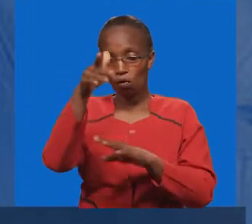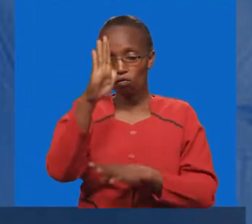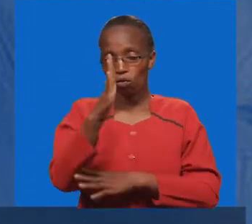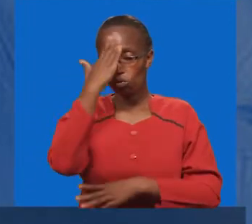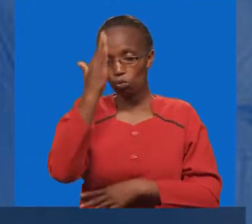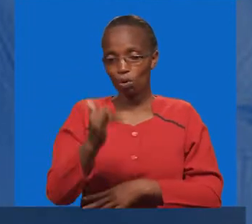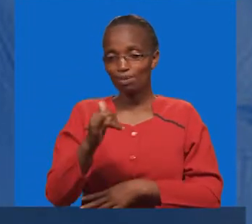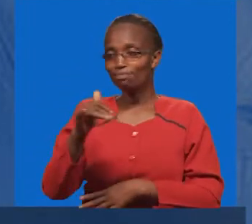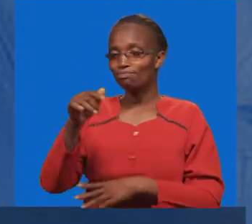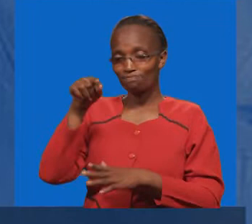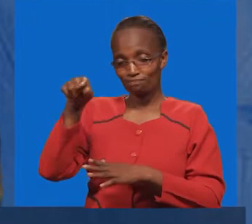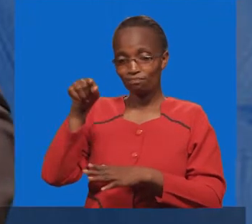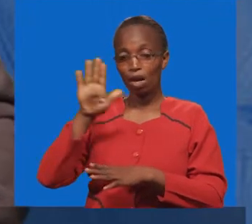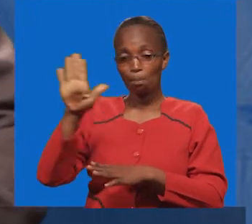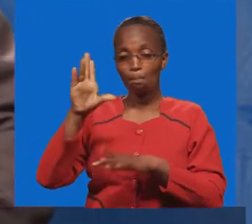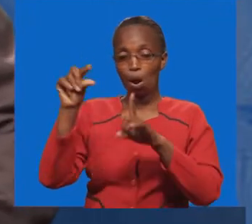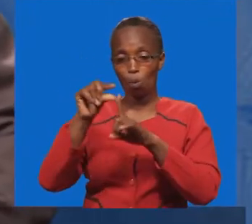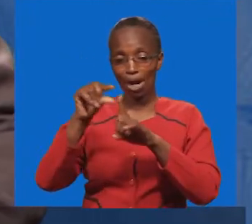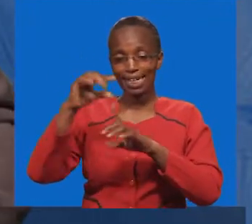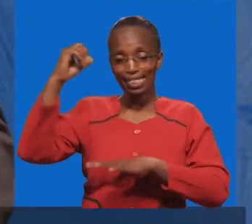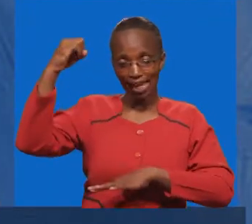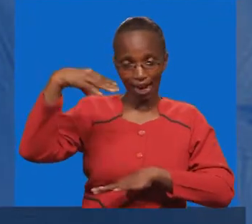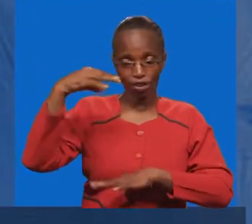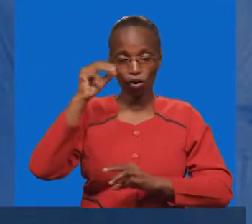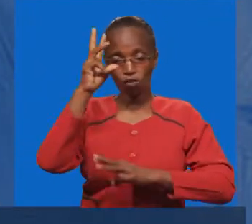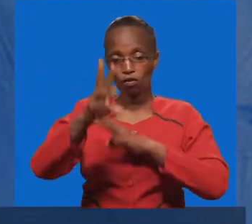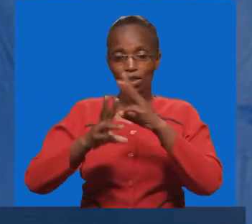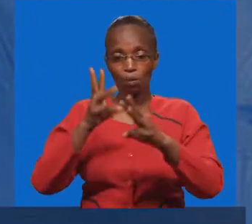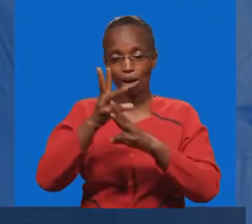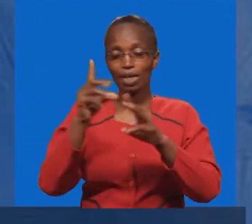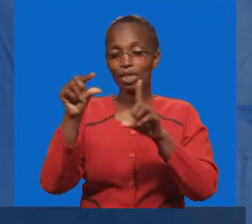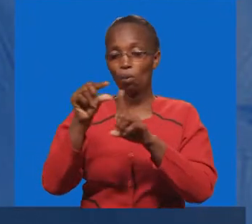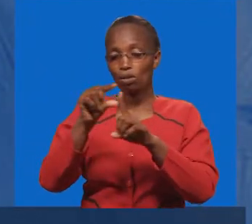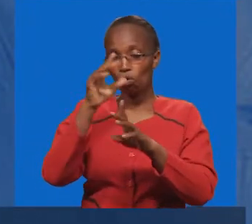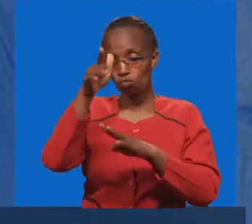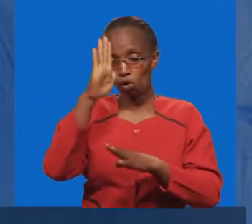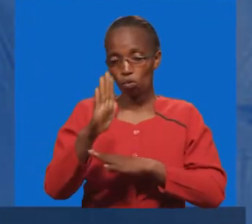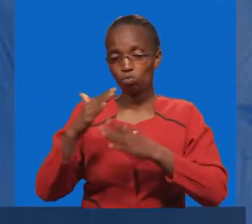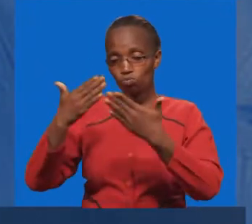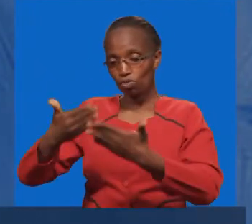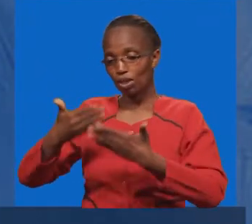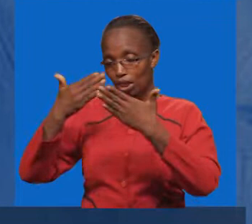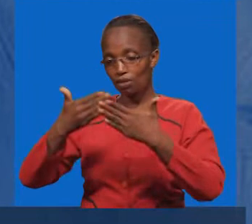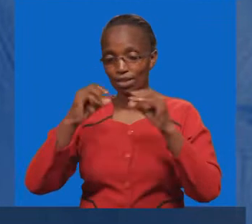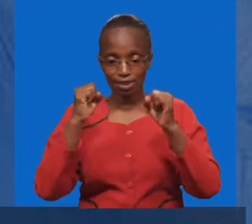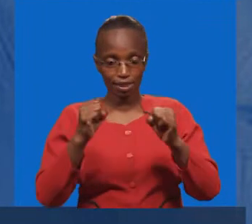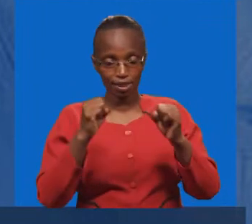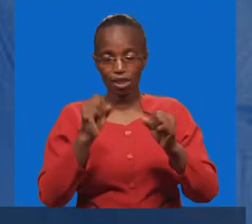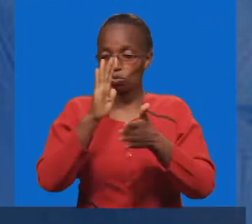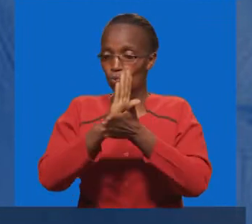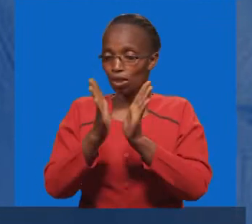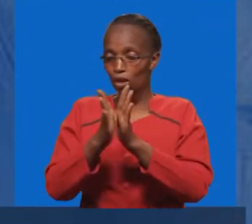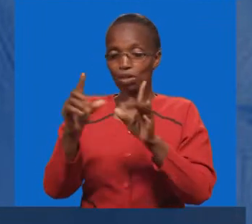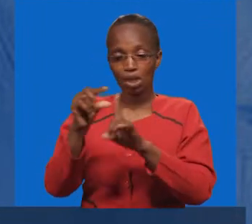katika neno la Mungu, maana neno la Mungu ni taa na mwanga wa miguu yetu. Neno la Mungu uzidi na kutupa tumaini. Neno la Mungu uzidi na